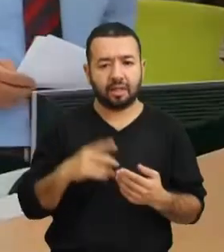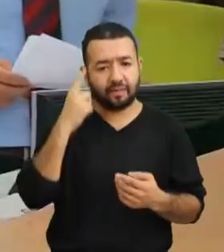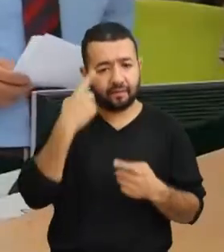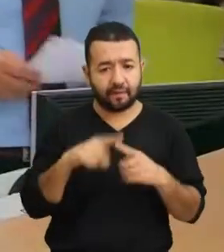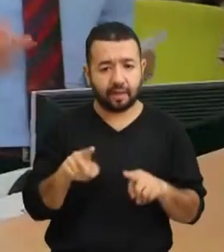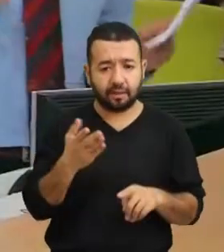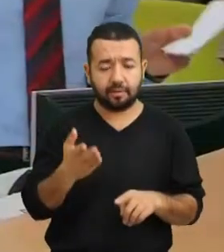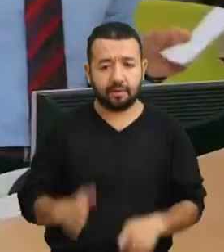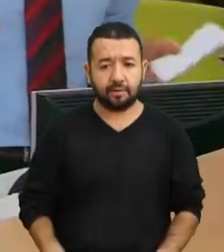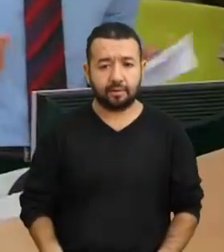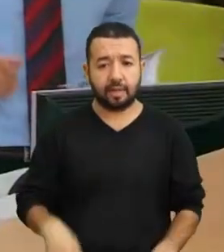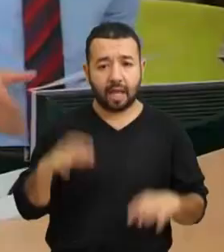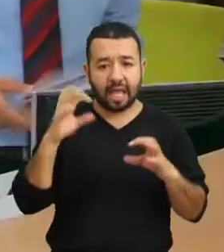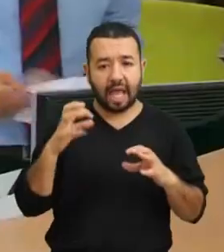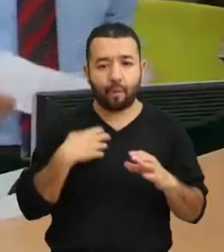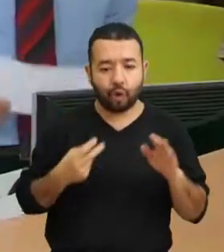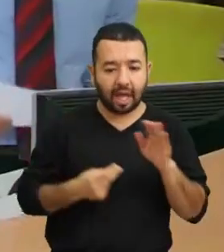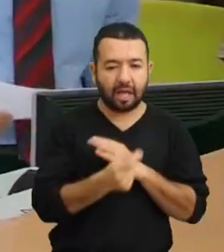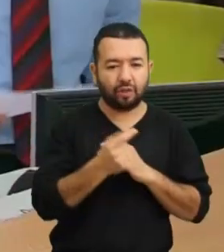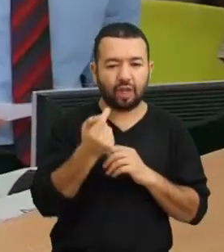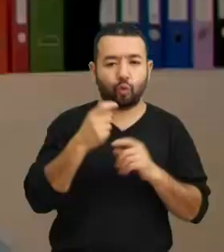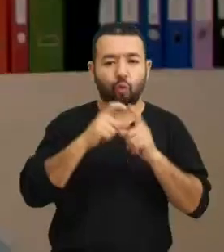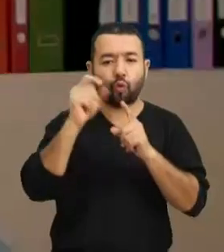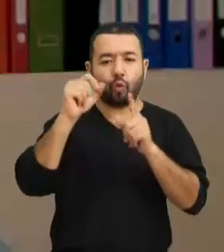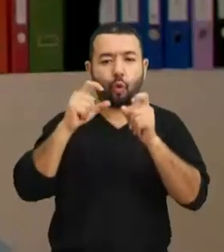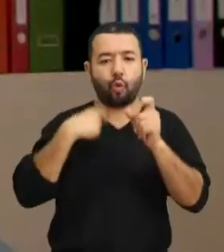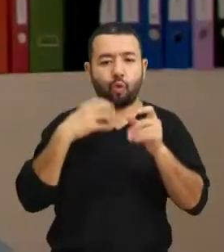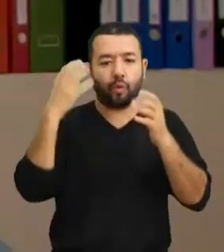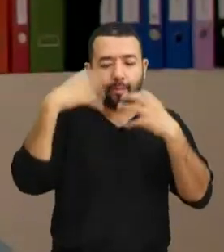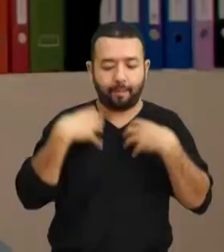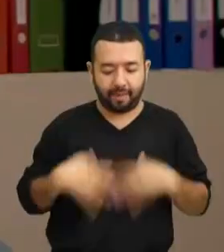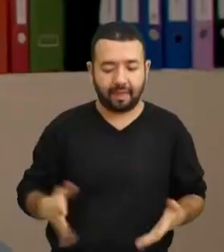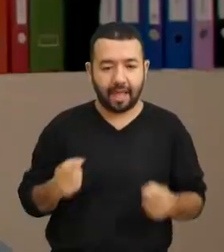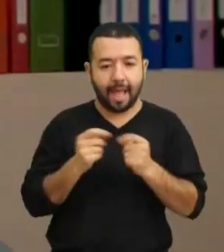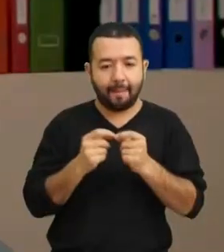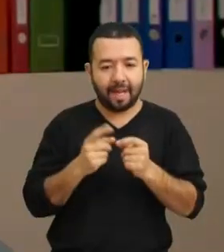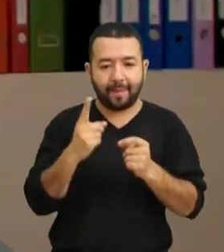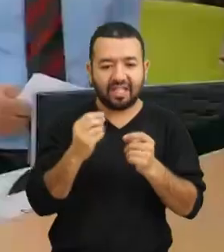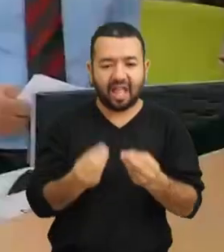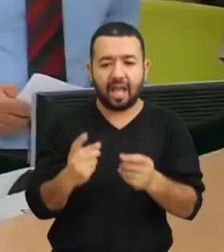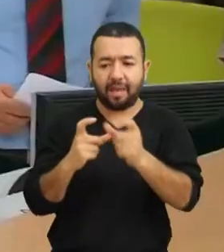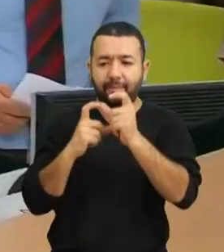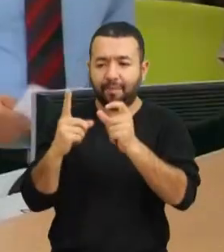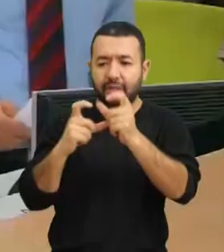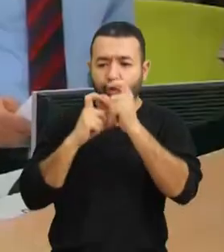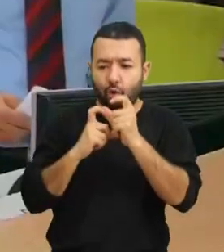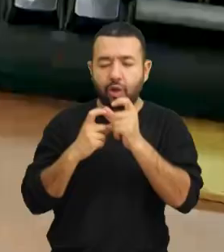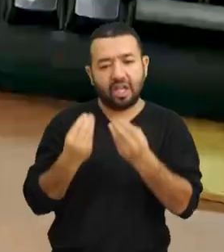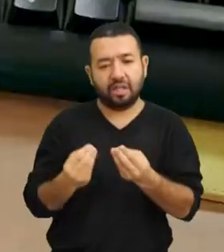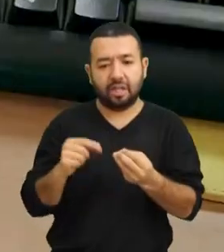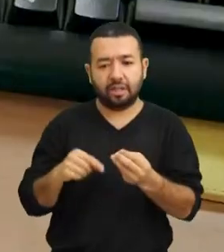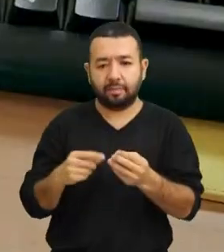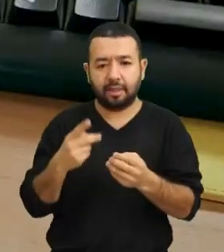farkında mısınız? Yağmurdan kaçarken doluya tutulduk, iyi mi? Bilmece daha iyiydi. Bir soru sorup gidiyordu. Ha şimdi zırt pırt